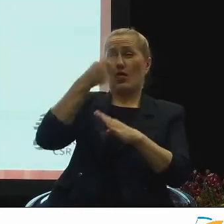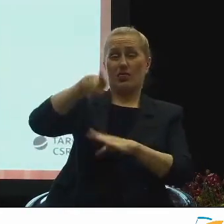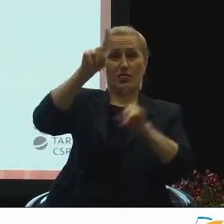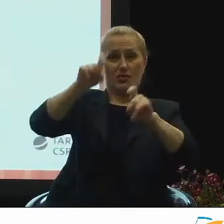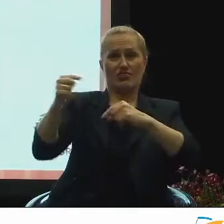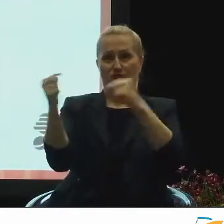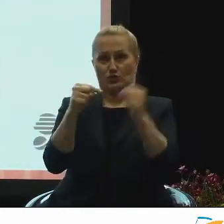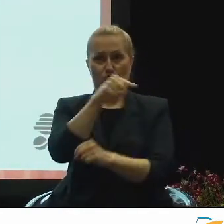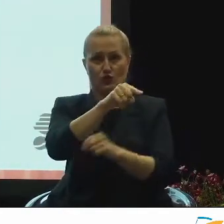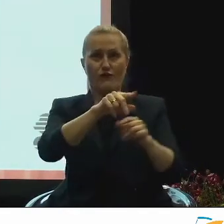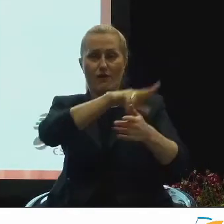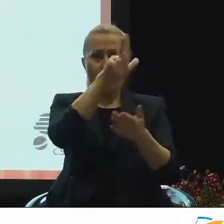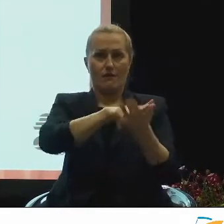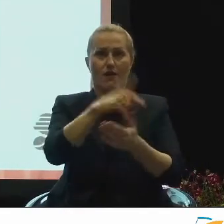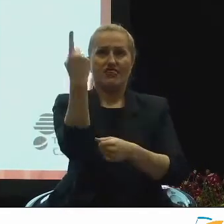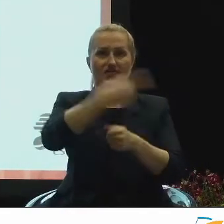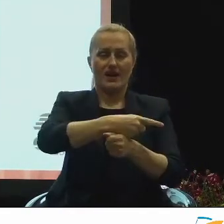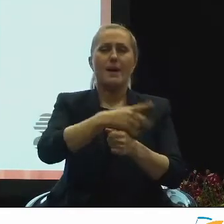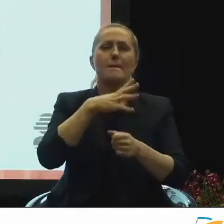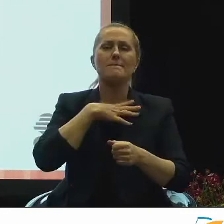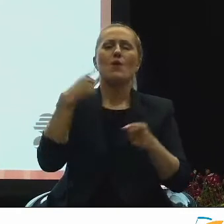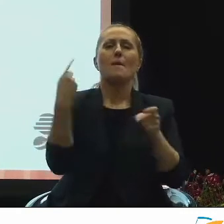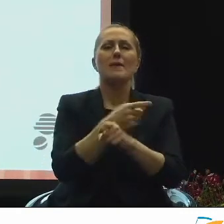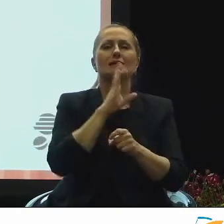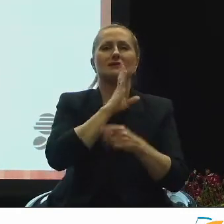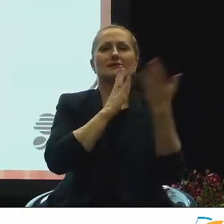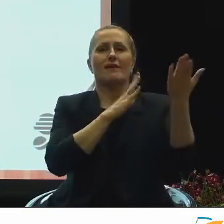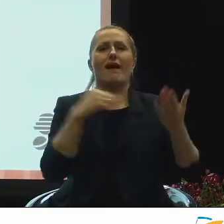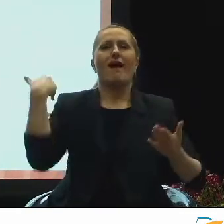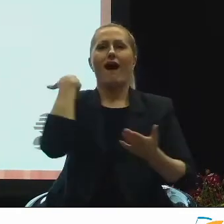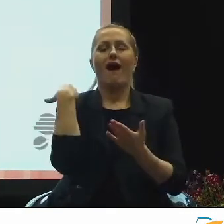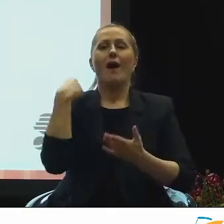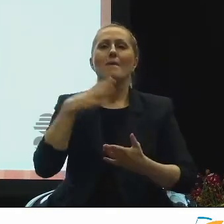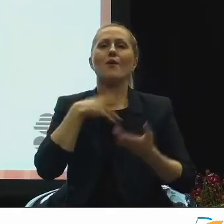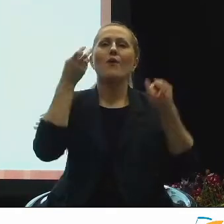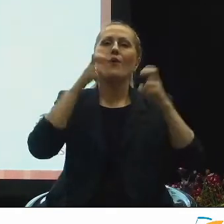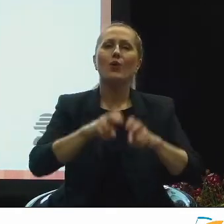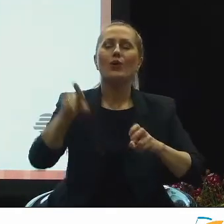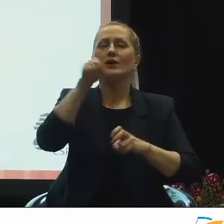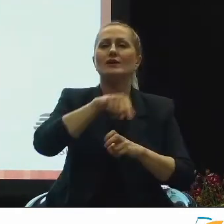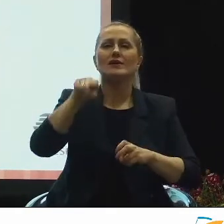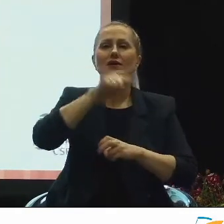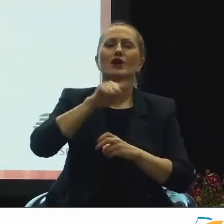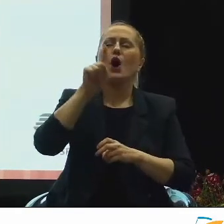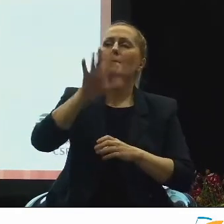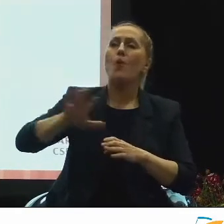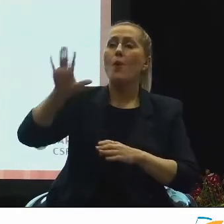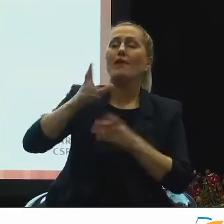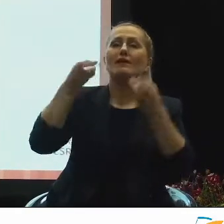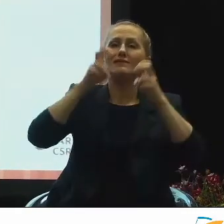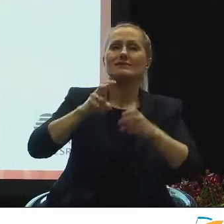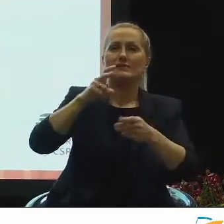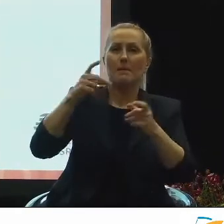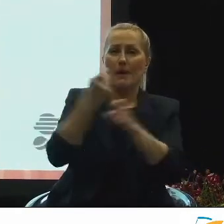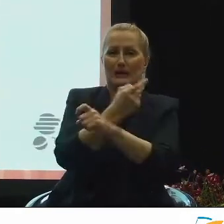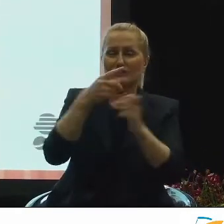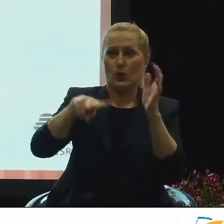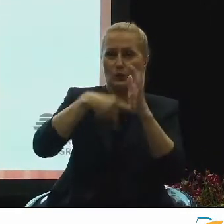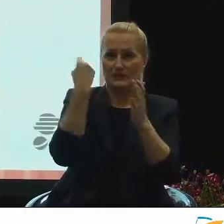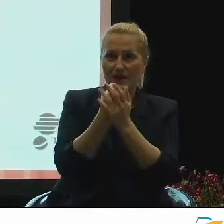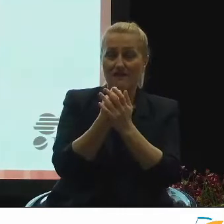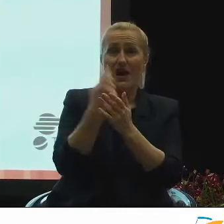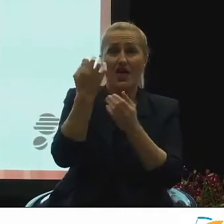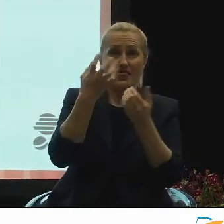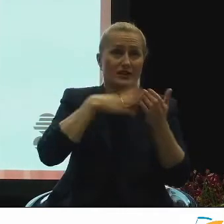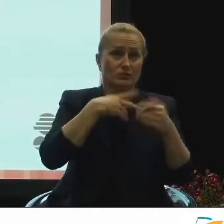dyskutował o dyrektywie. Były poszczególne państwa, takie jak Wielka Brytania, które wprowadzały na przykład Public Interest Disclosure Act i w ten sposób to regulowały, a